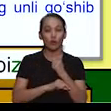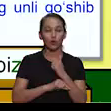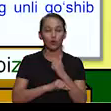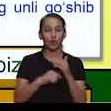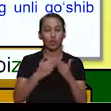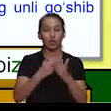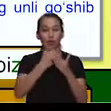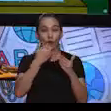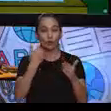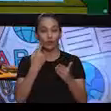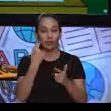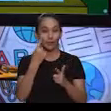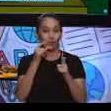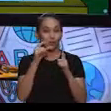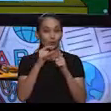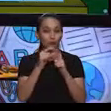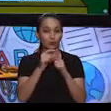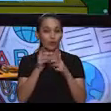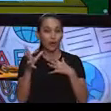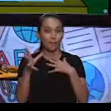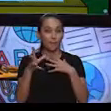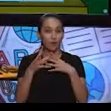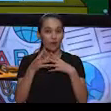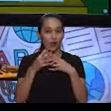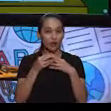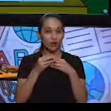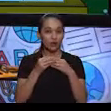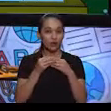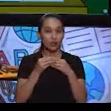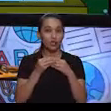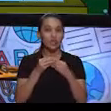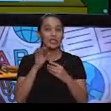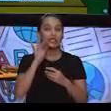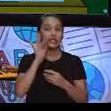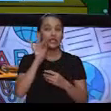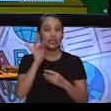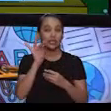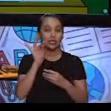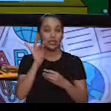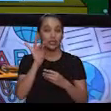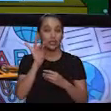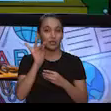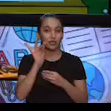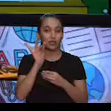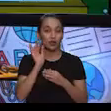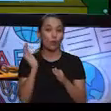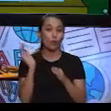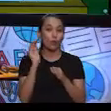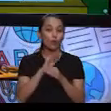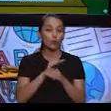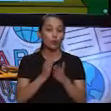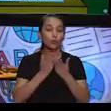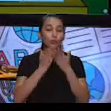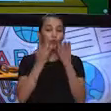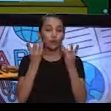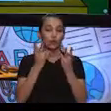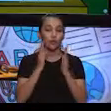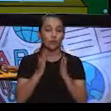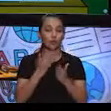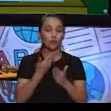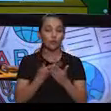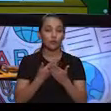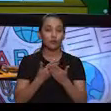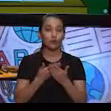va quyidagicha: kitobi, avlodi, ozoda,